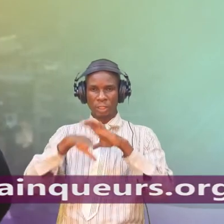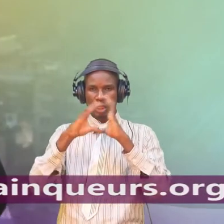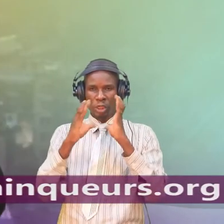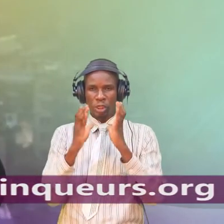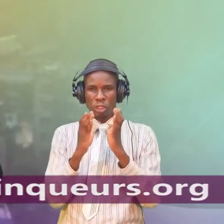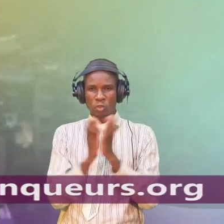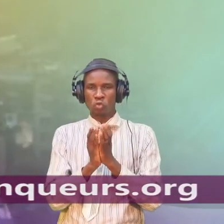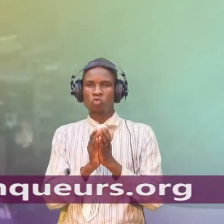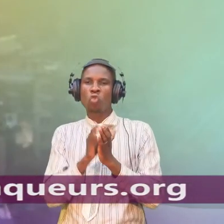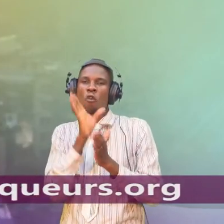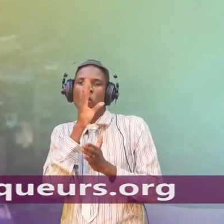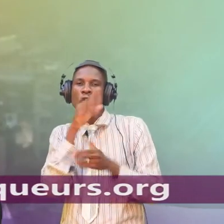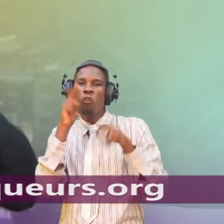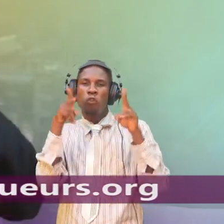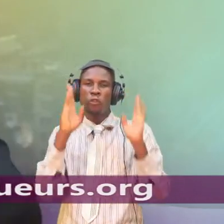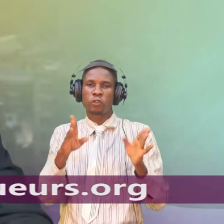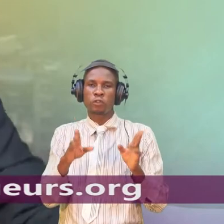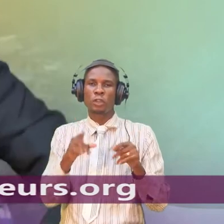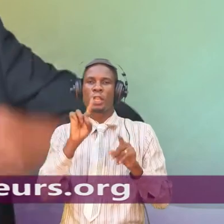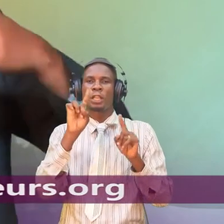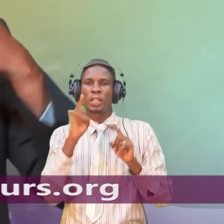anajichukulia nafasi ya kwenda mbinguni.